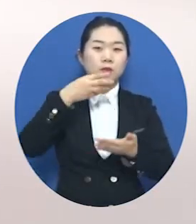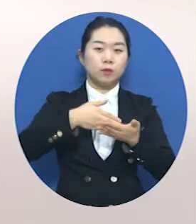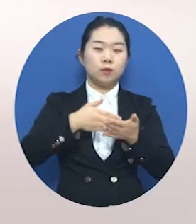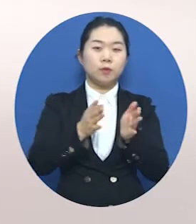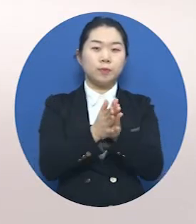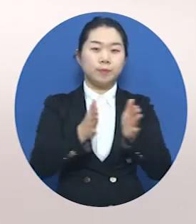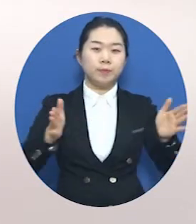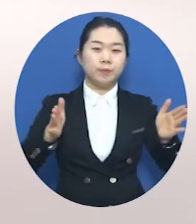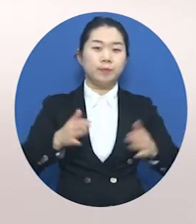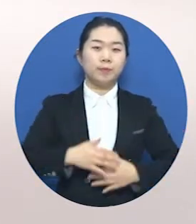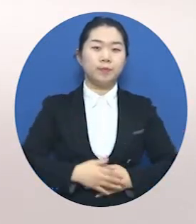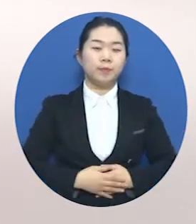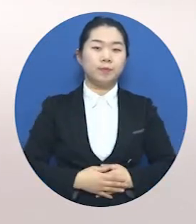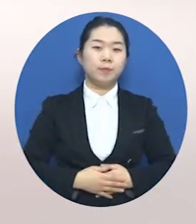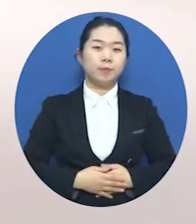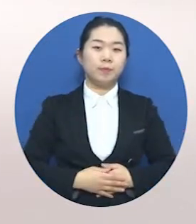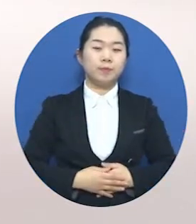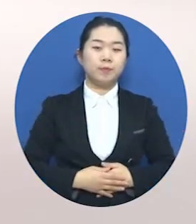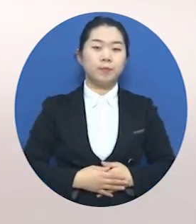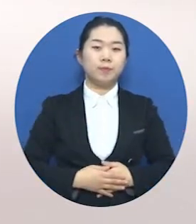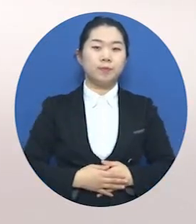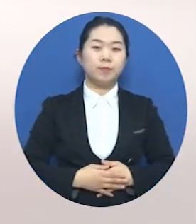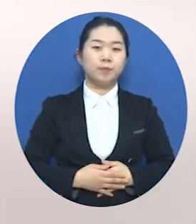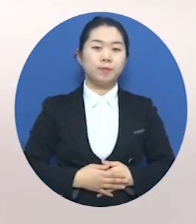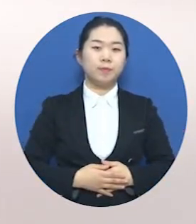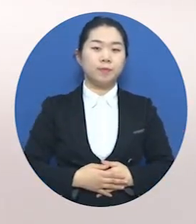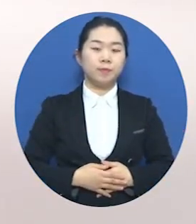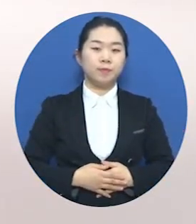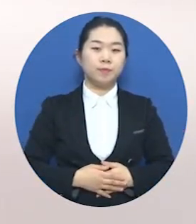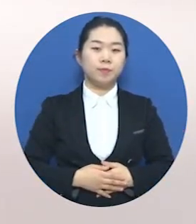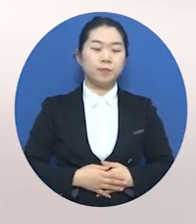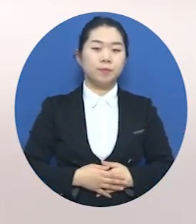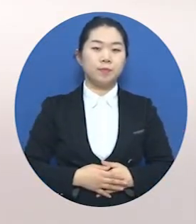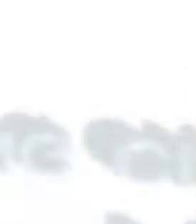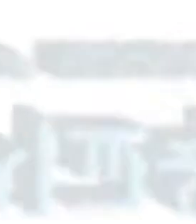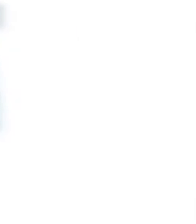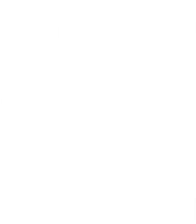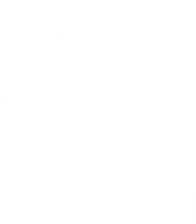새로운 학교, 행복한 아이들, 행복 세종교육뉴스 시작하겠습니다.